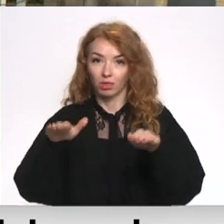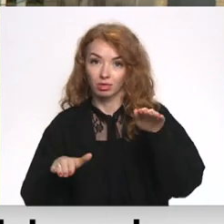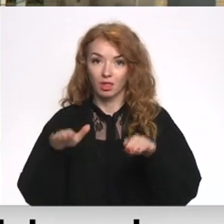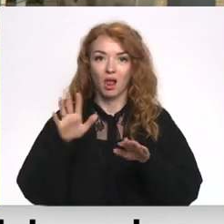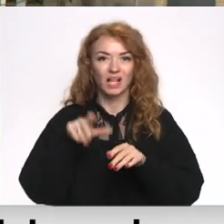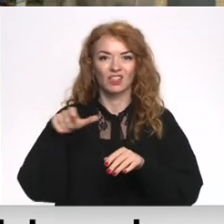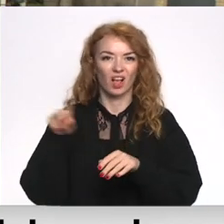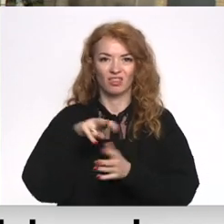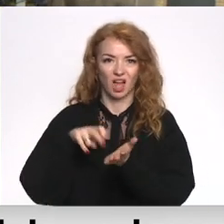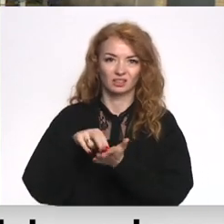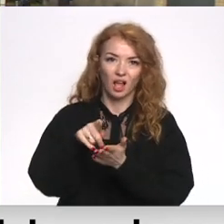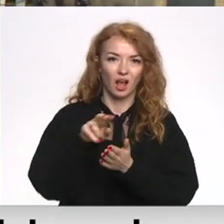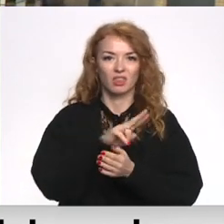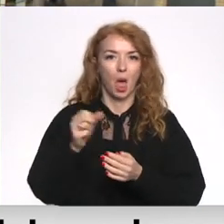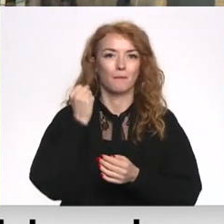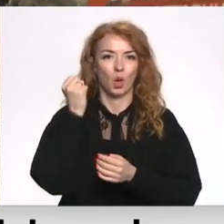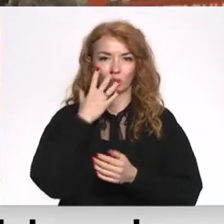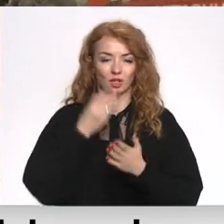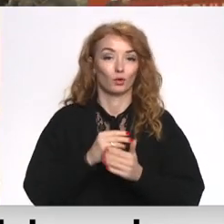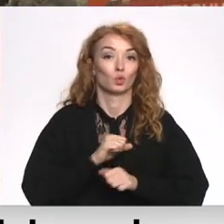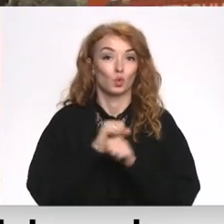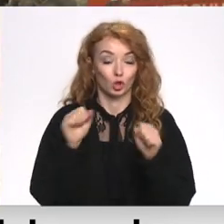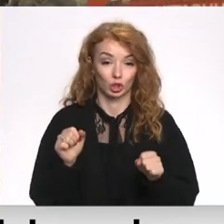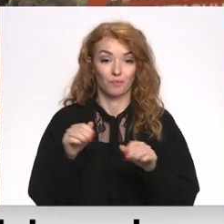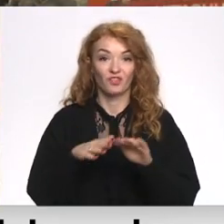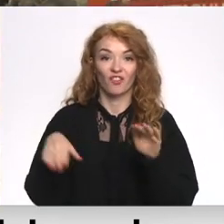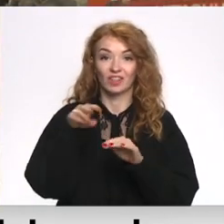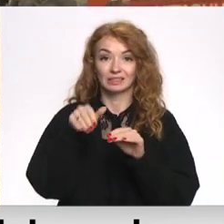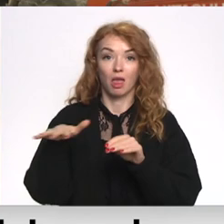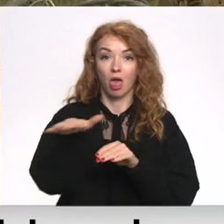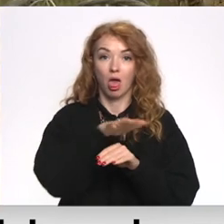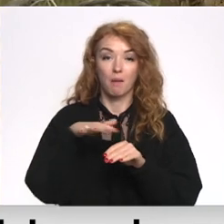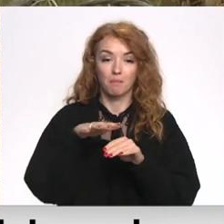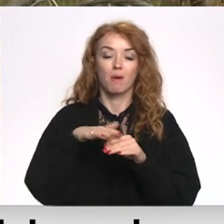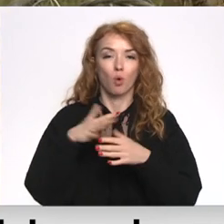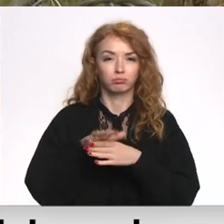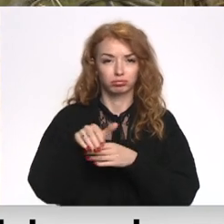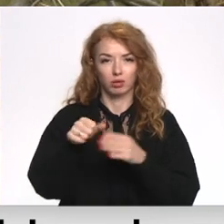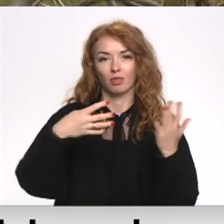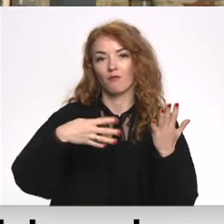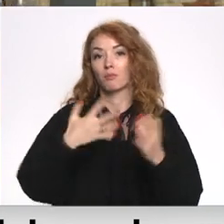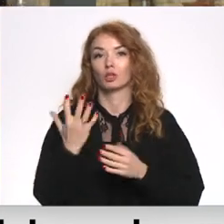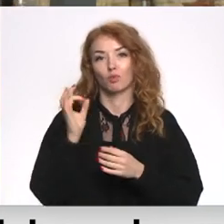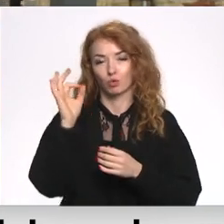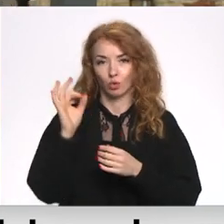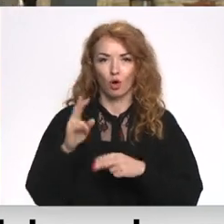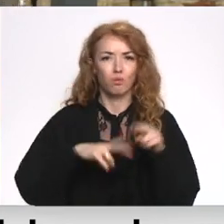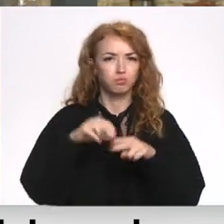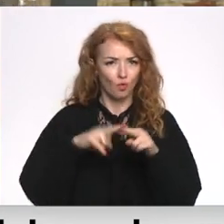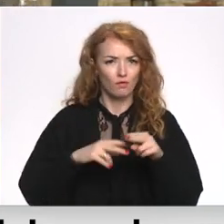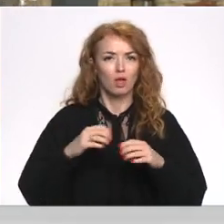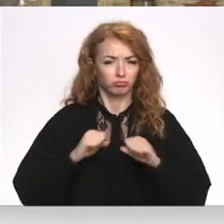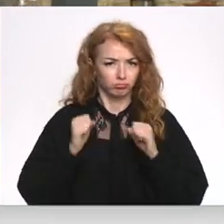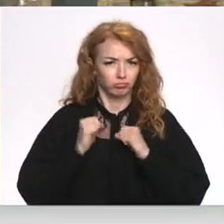cilvēki nestaigātu un neapdraudātu savu drošību. Virzemes daļā demontāžu pabeigta par 95%. Būvnieks ļoti